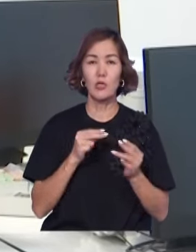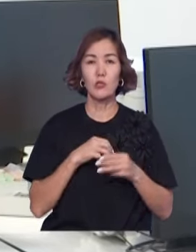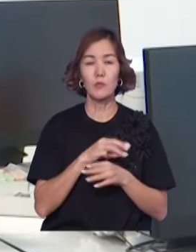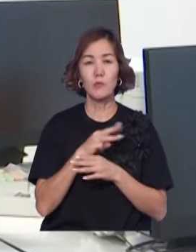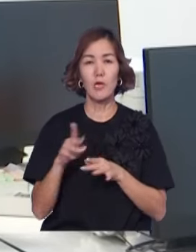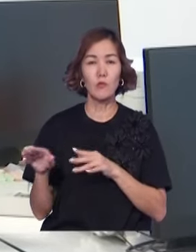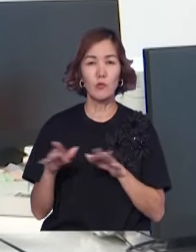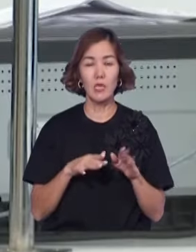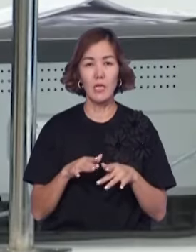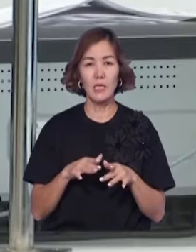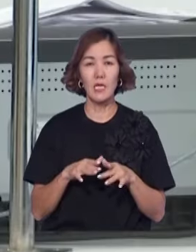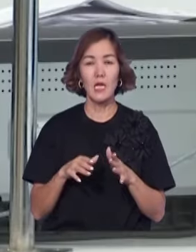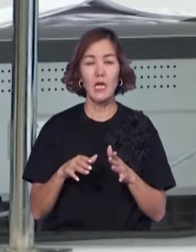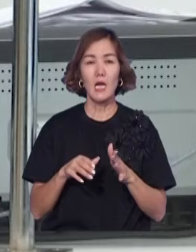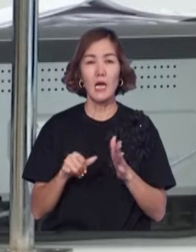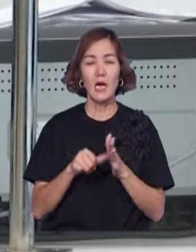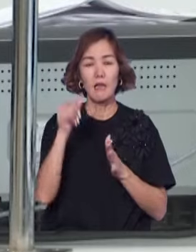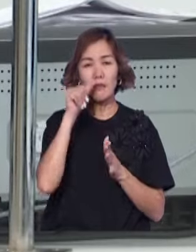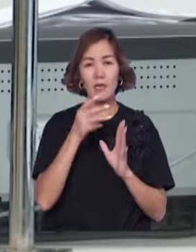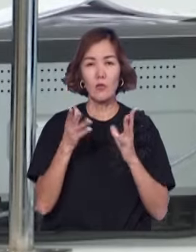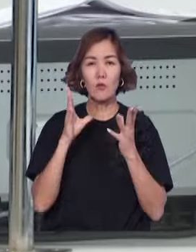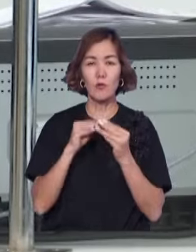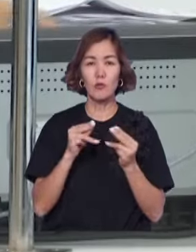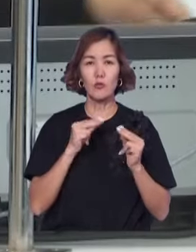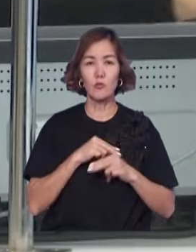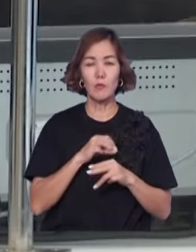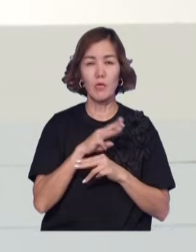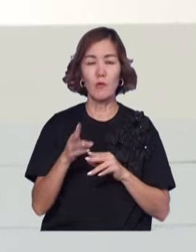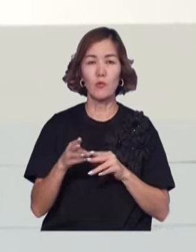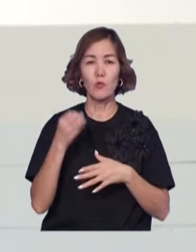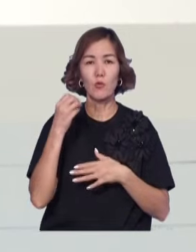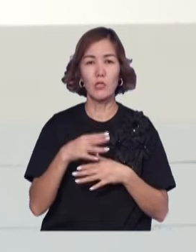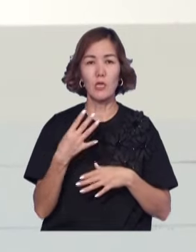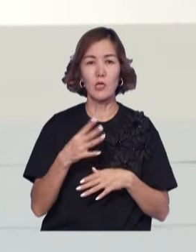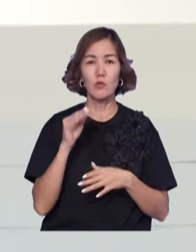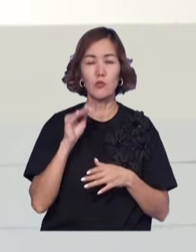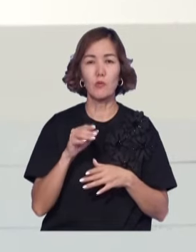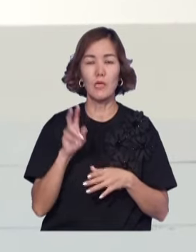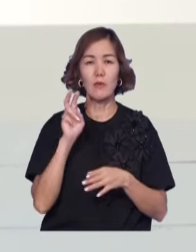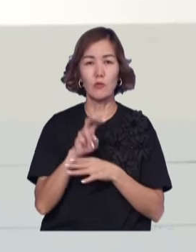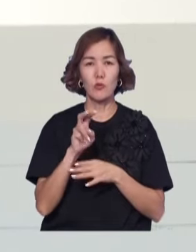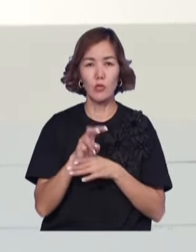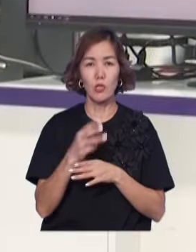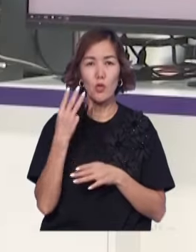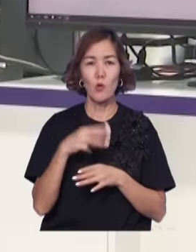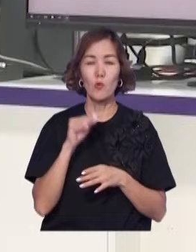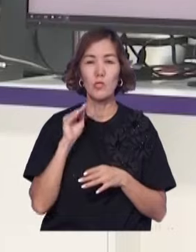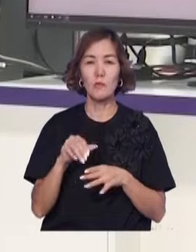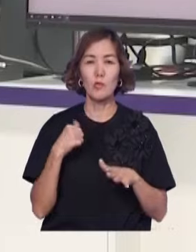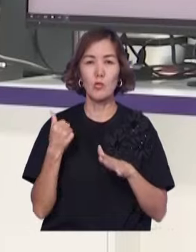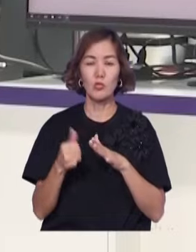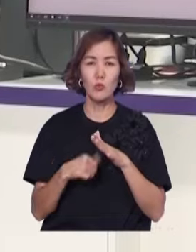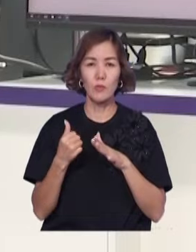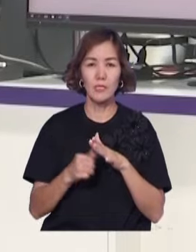жұмыспен қамту шаралары. Жарты жылды қорытынды бойынша жұмыспен қамту орталықтарына 43 мың адам жүгінген. Оның 30 мыңы